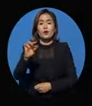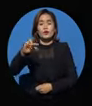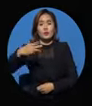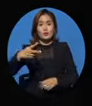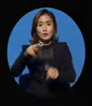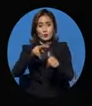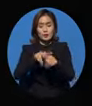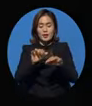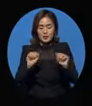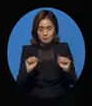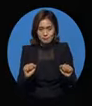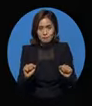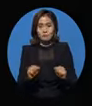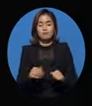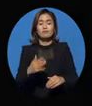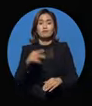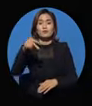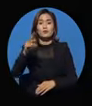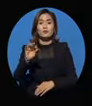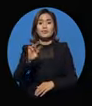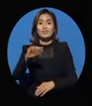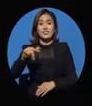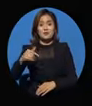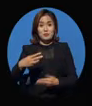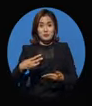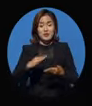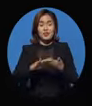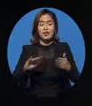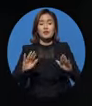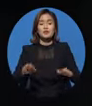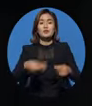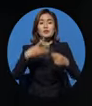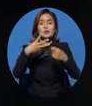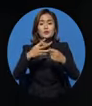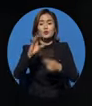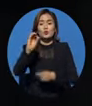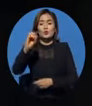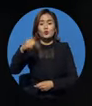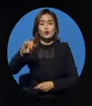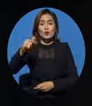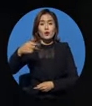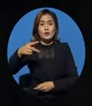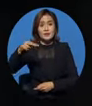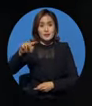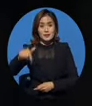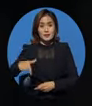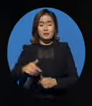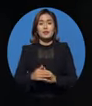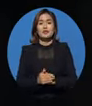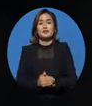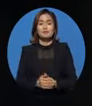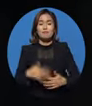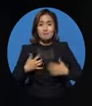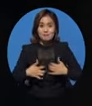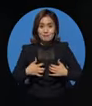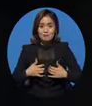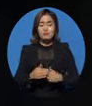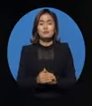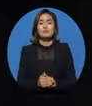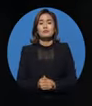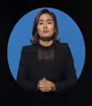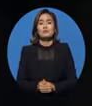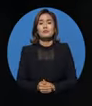번 열심히 그 속령 드립니다 다음 기어 3번 우원식 후보입니다 의원 식입니다 반갑습니다